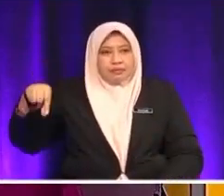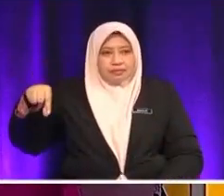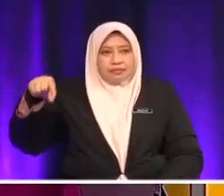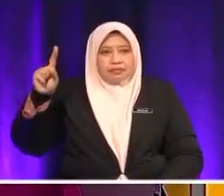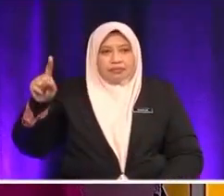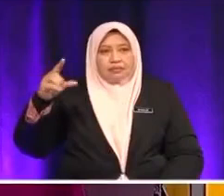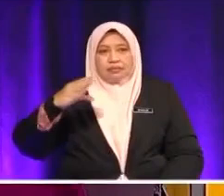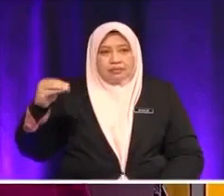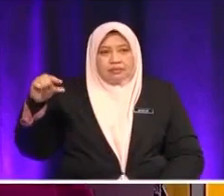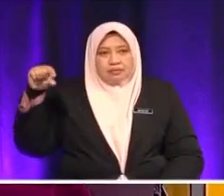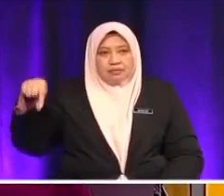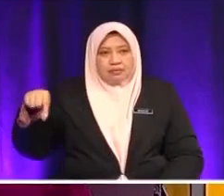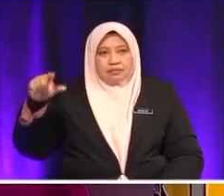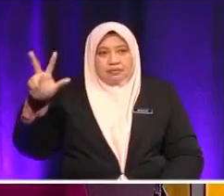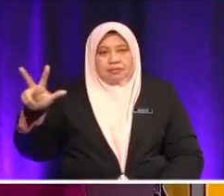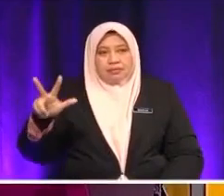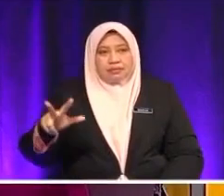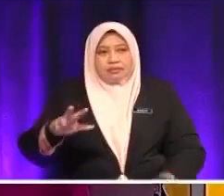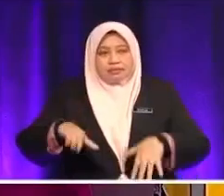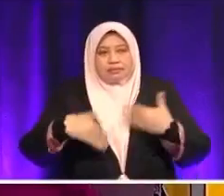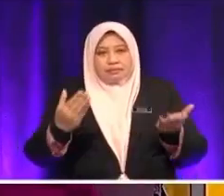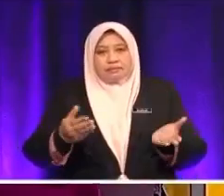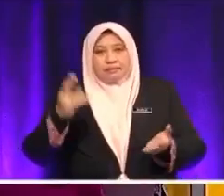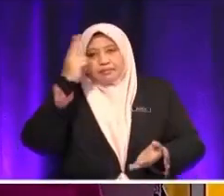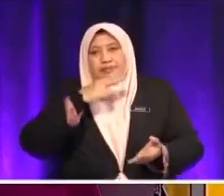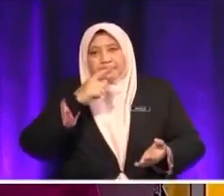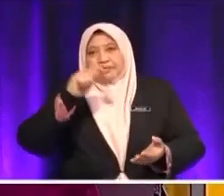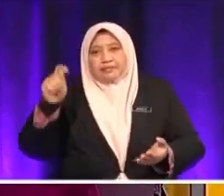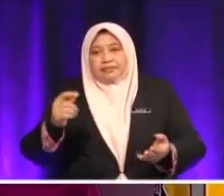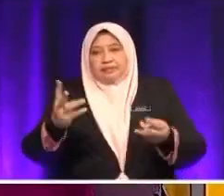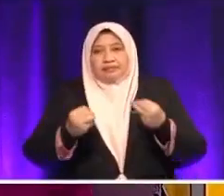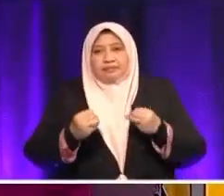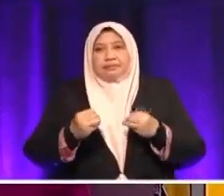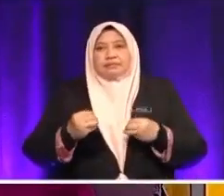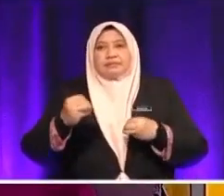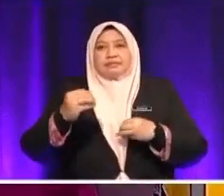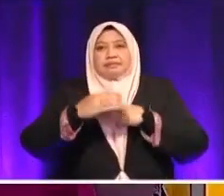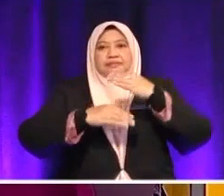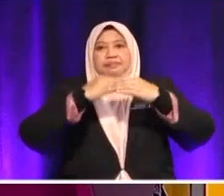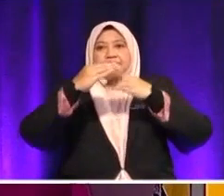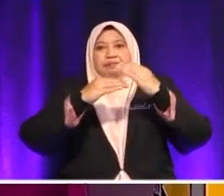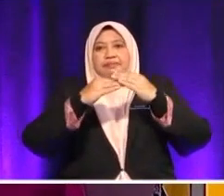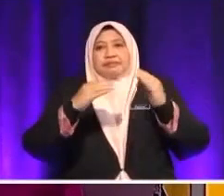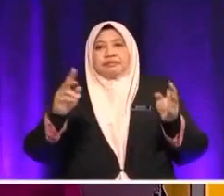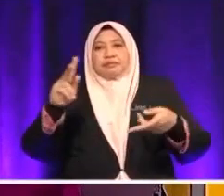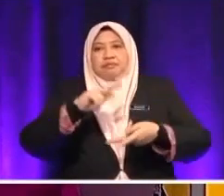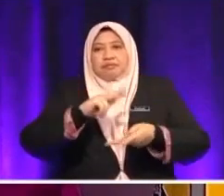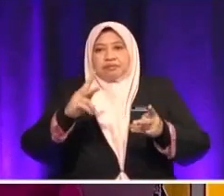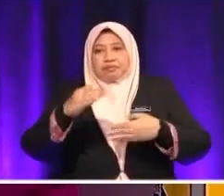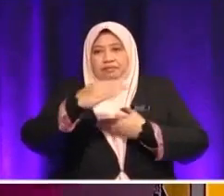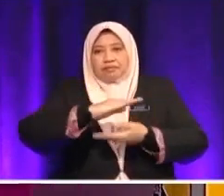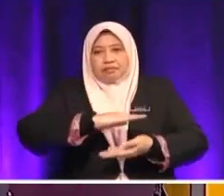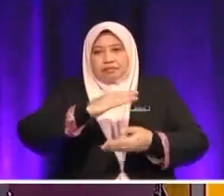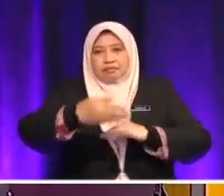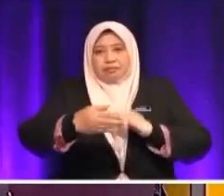kuatir ketiga dan bagaimana yang tadi tanya itu kan kotak tersebut diambil pembaris kita bina